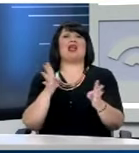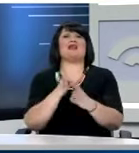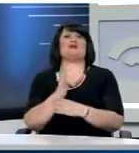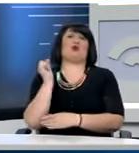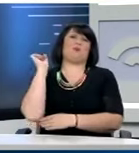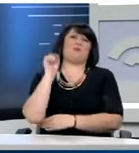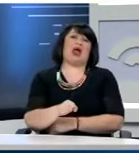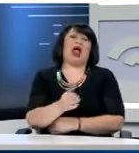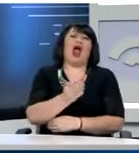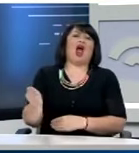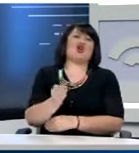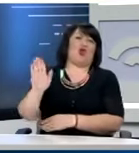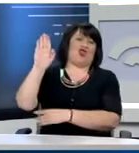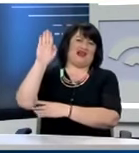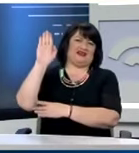ακροδεξιά.